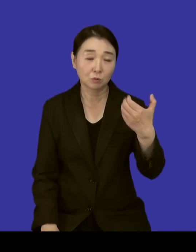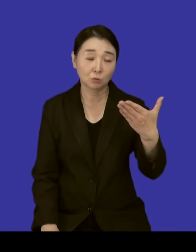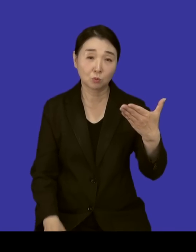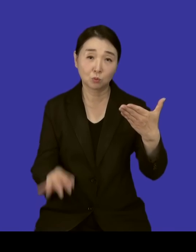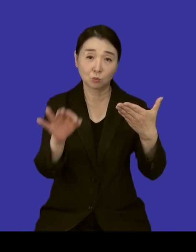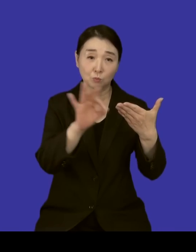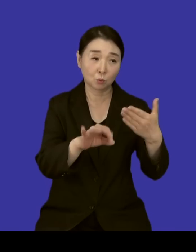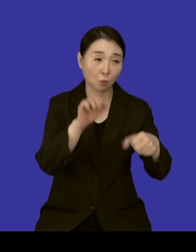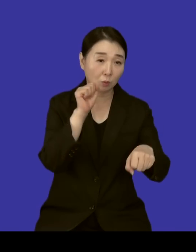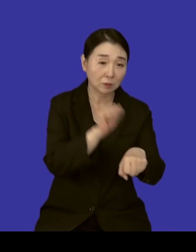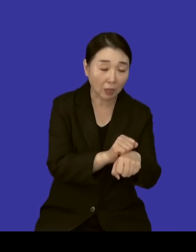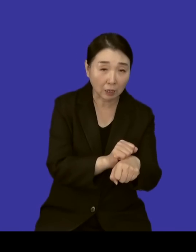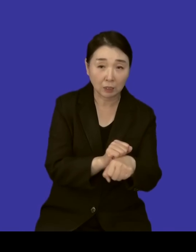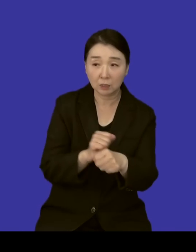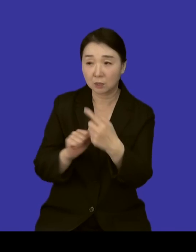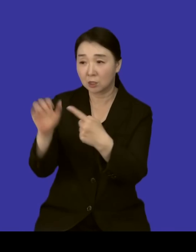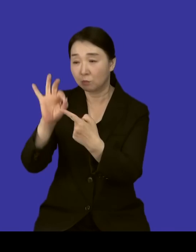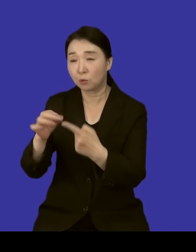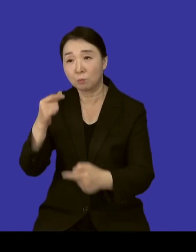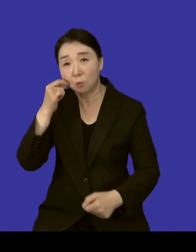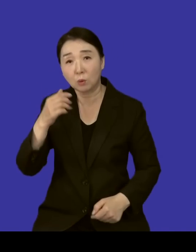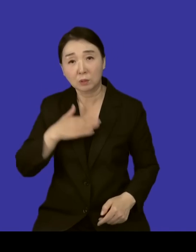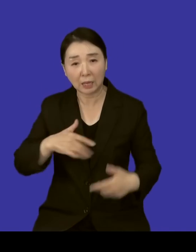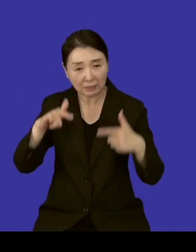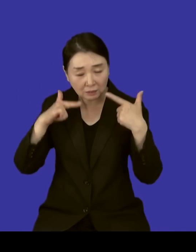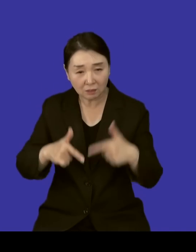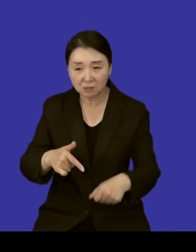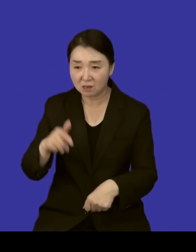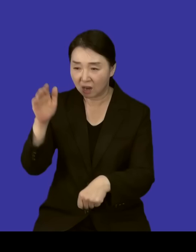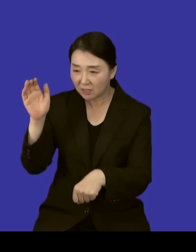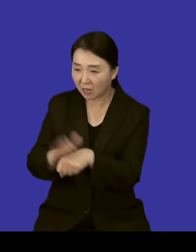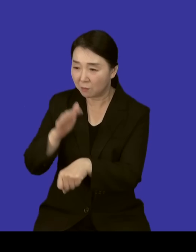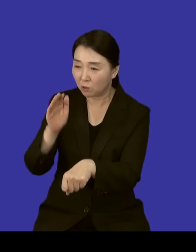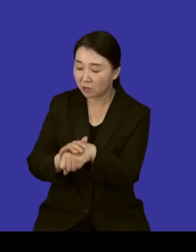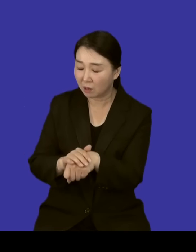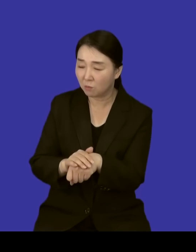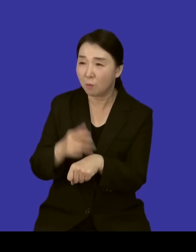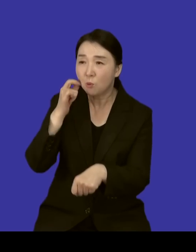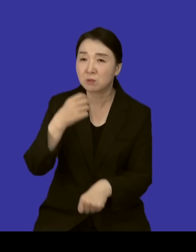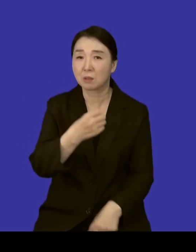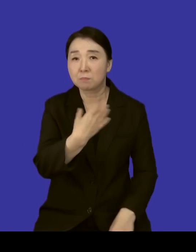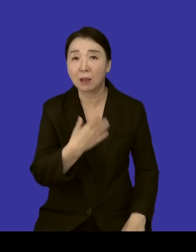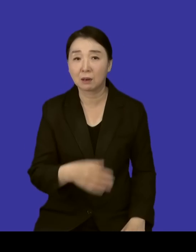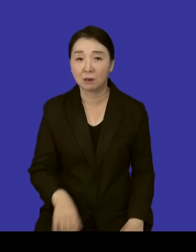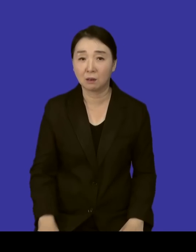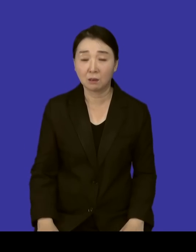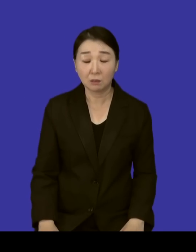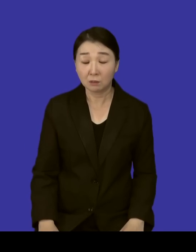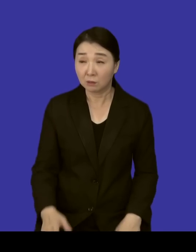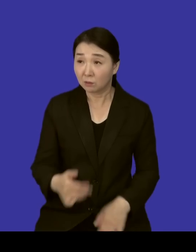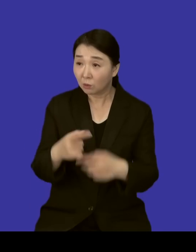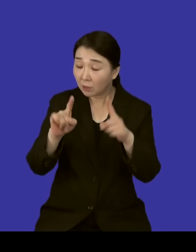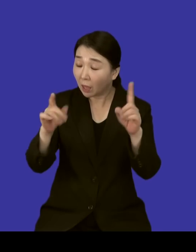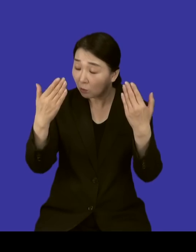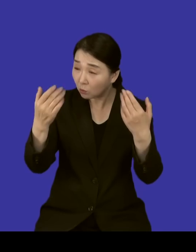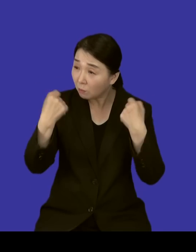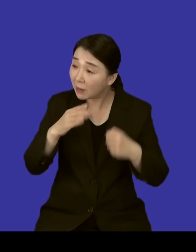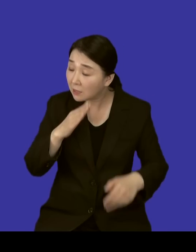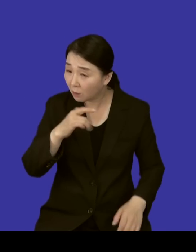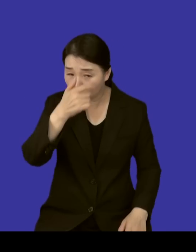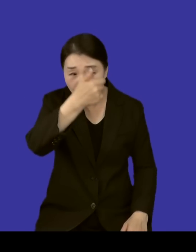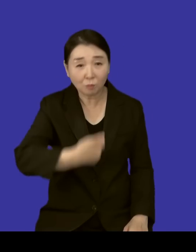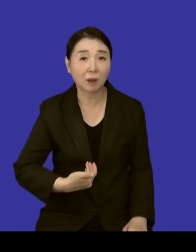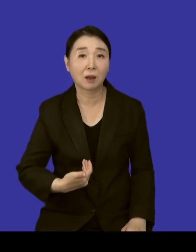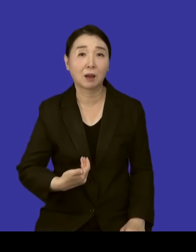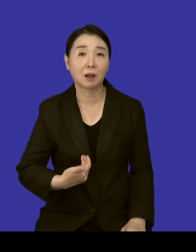1% 못하는 걸 나이를 다 못한다고 하니까 나중에는 대학교 나온 거 맞냐고. 근데 그 10년을 듣다